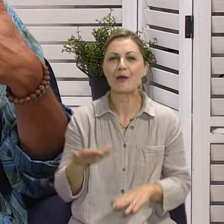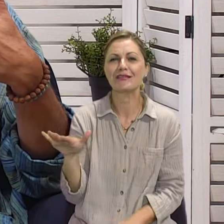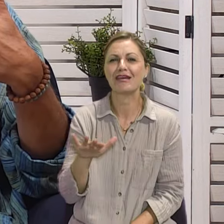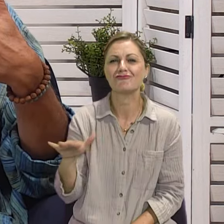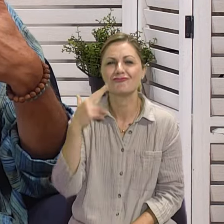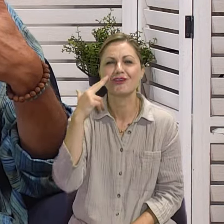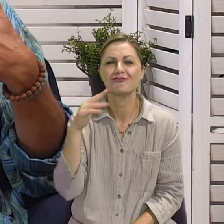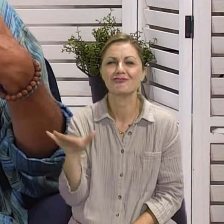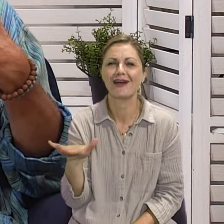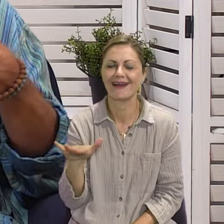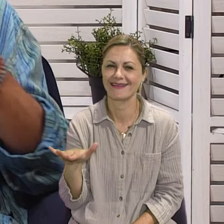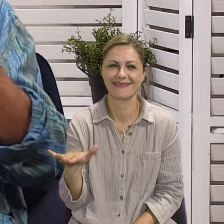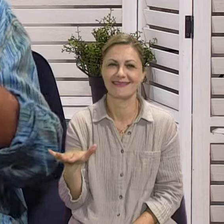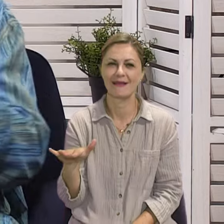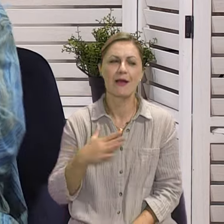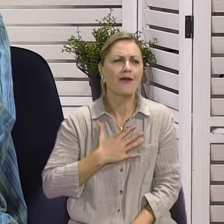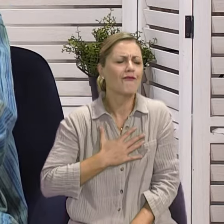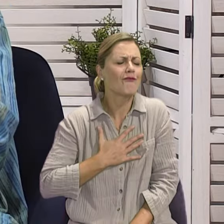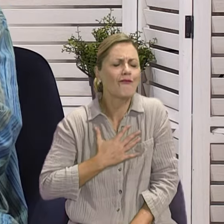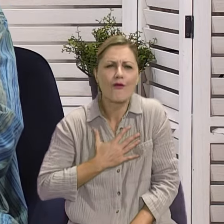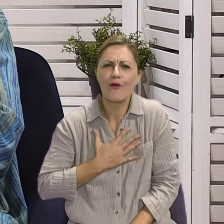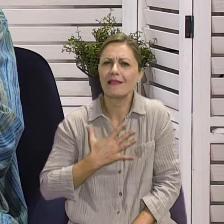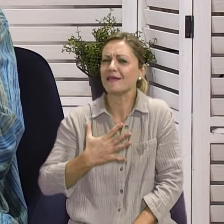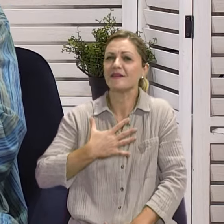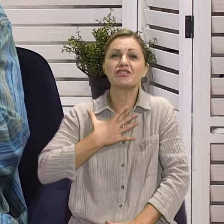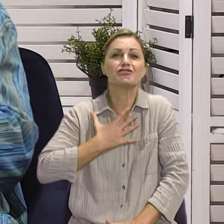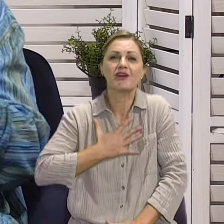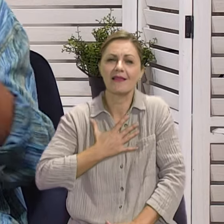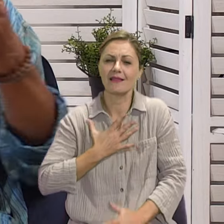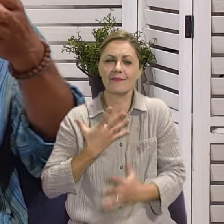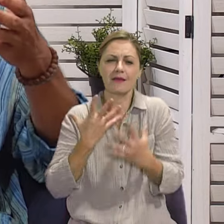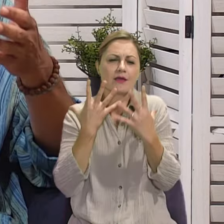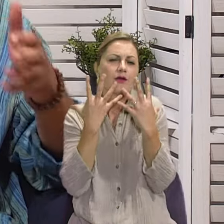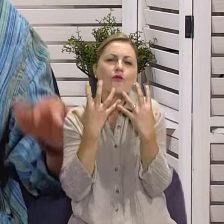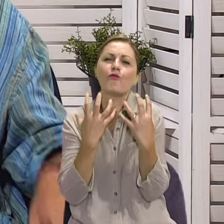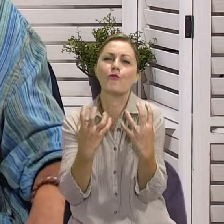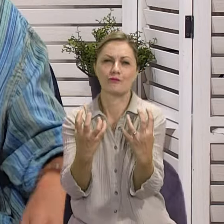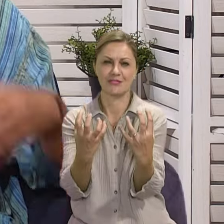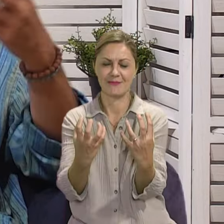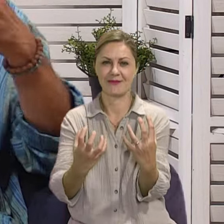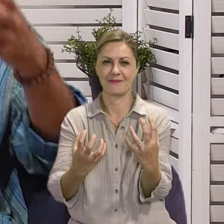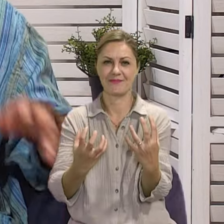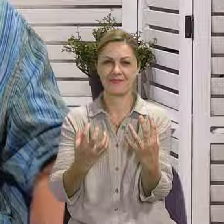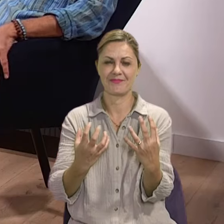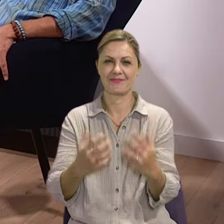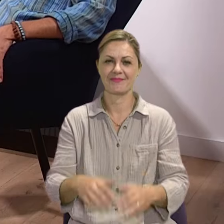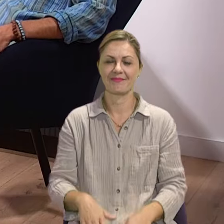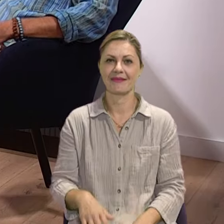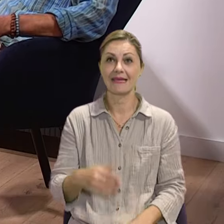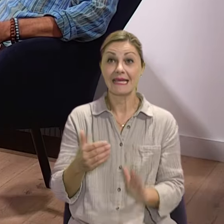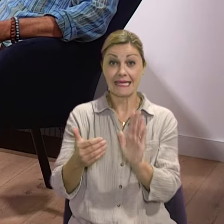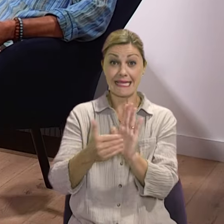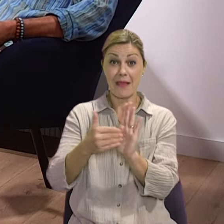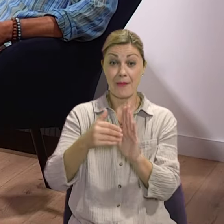sa tim stvarima, ali sada samo znam neke stvari. Prije nisam znao. A kažu da treba ostati